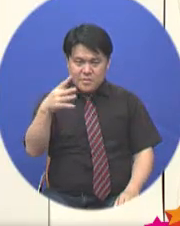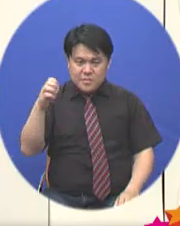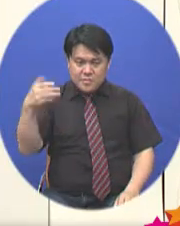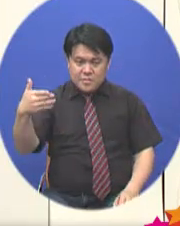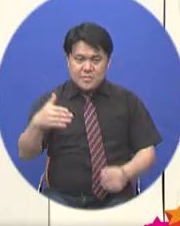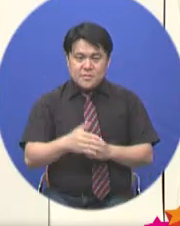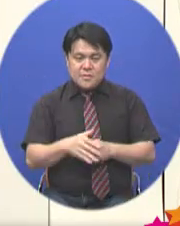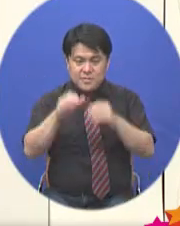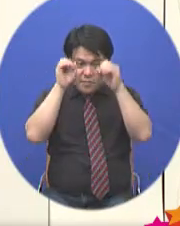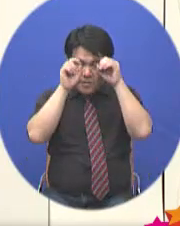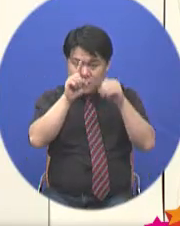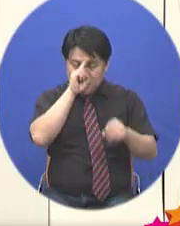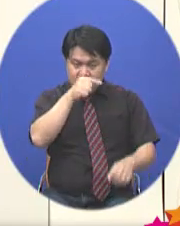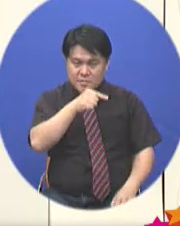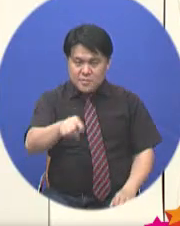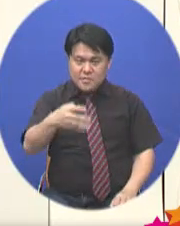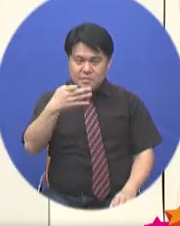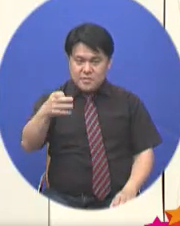010-8249님,